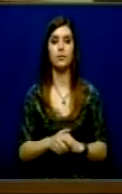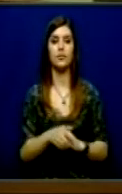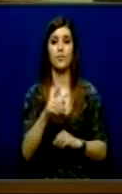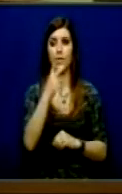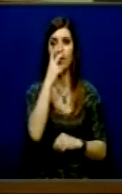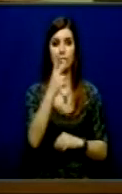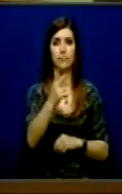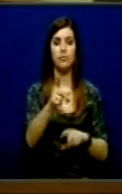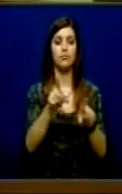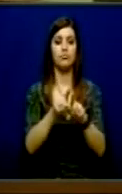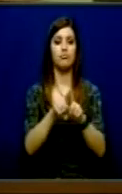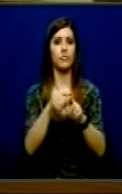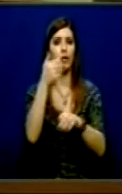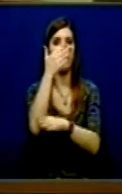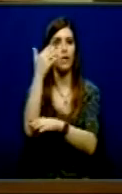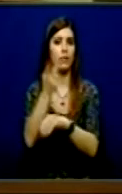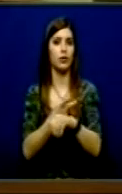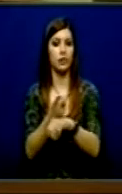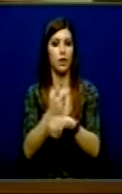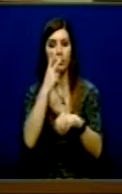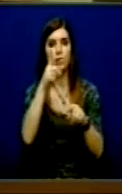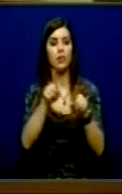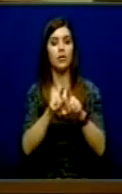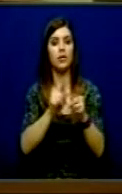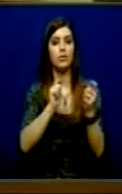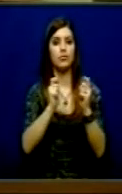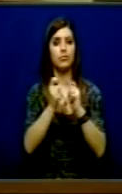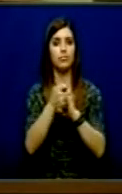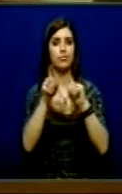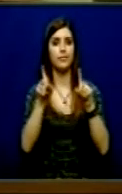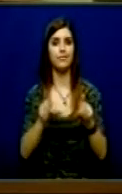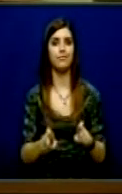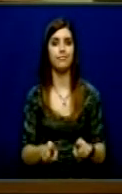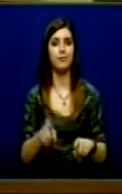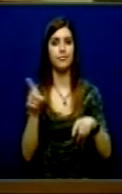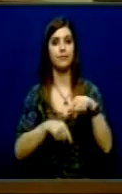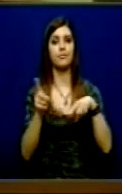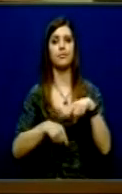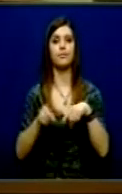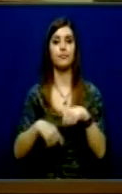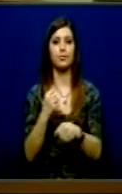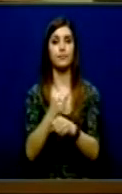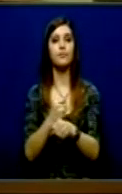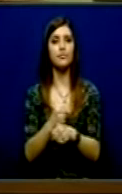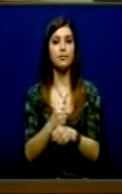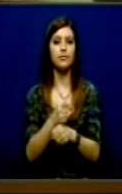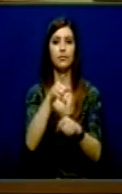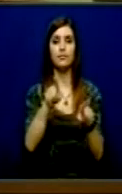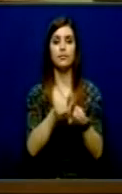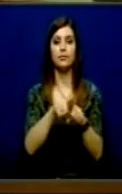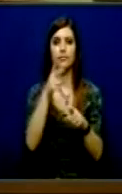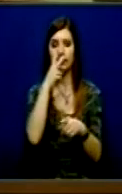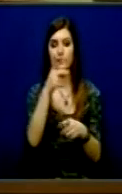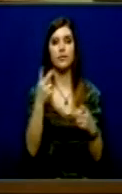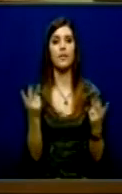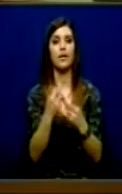kjo, ndërmarrjet shoqërore u zbrazën nga punëtorët shqiptar me baza etnike. Kjo gjë tregon mjaft qartë praktikën e qasjes politike ndaj popullit të